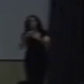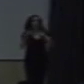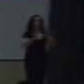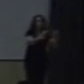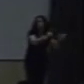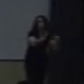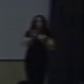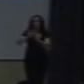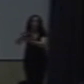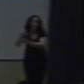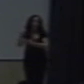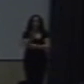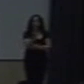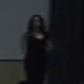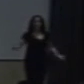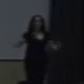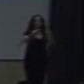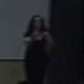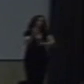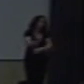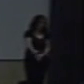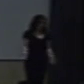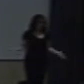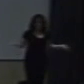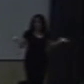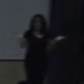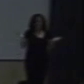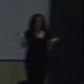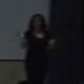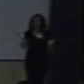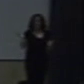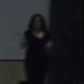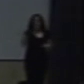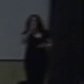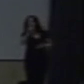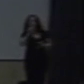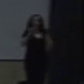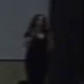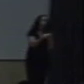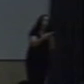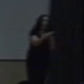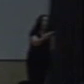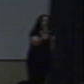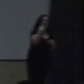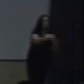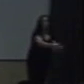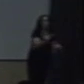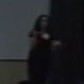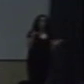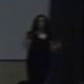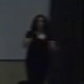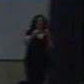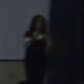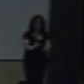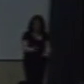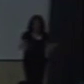diu, informació, diu, busco, soc nou en el Twitter i el que busco és informació en brut. M'ha agradat la paraula,